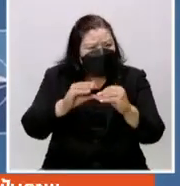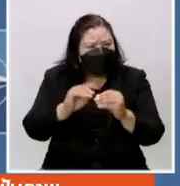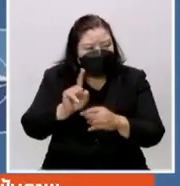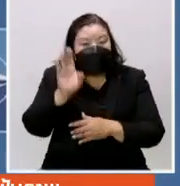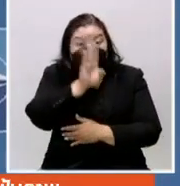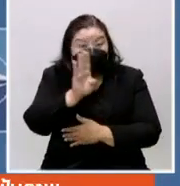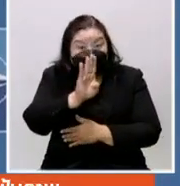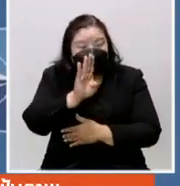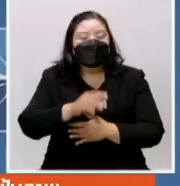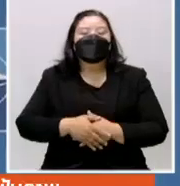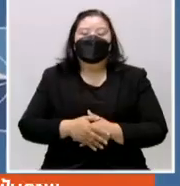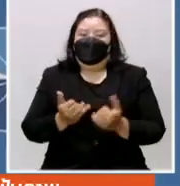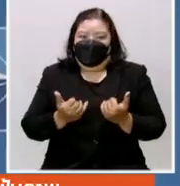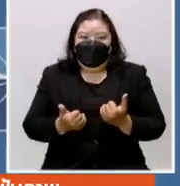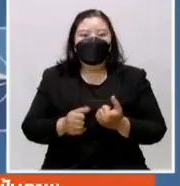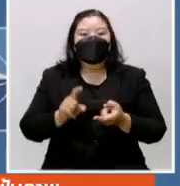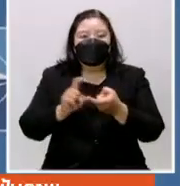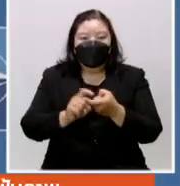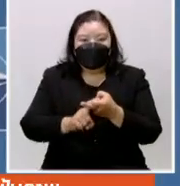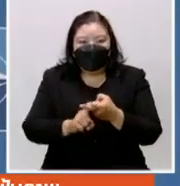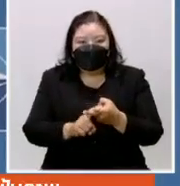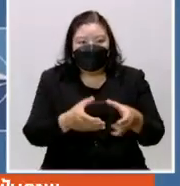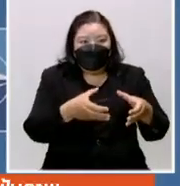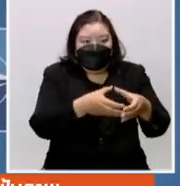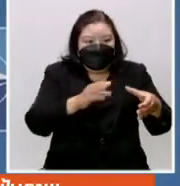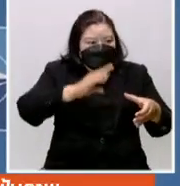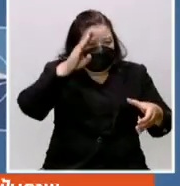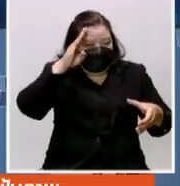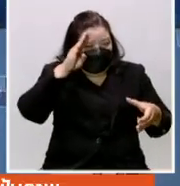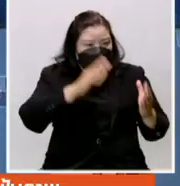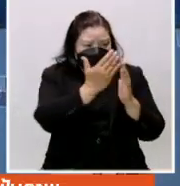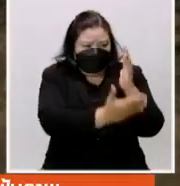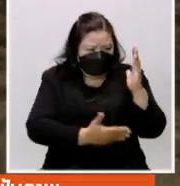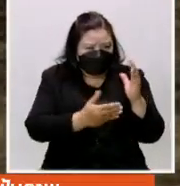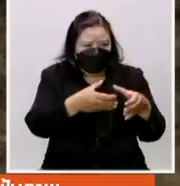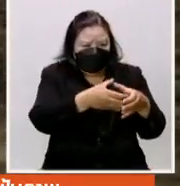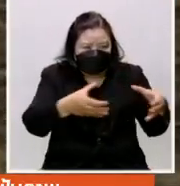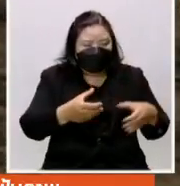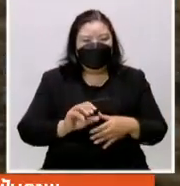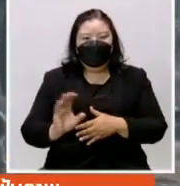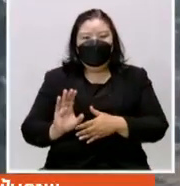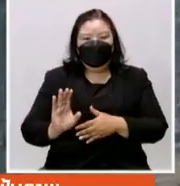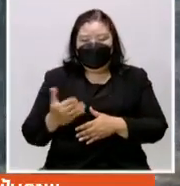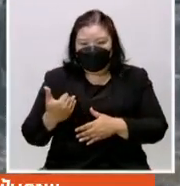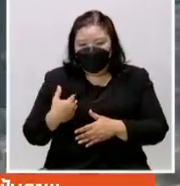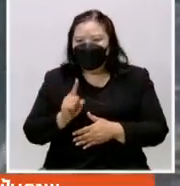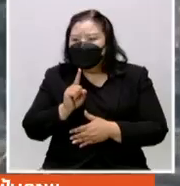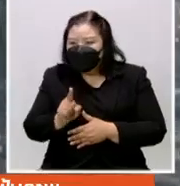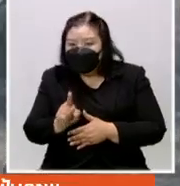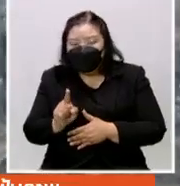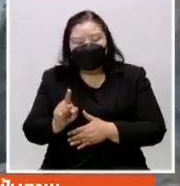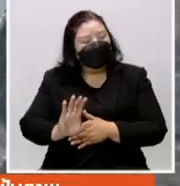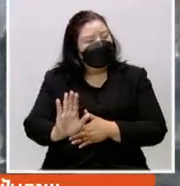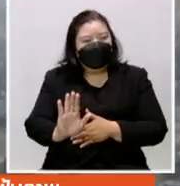ซียจำเป็นต้องลดความตึงเครียดที่เกิดจากการสร้างกองทัพตามแนวชายแดนติดกับยูเครนและวาทศิลป์เชิงรุกอย่างเร่งด่ว